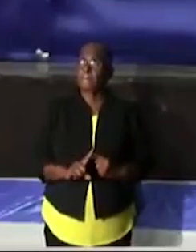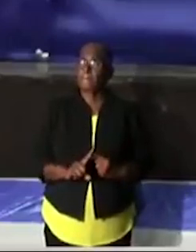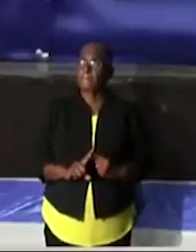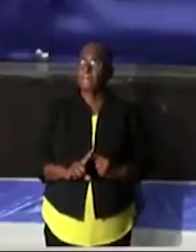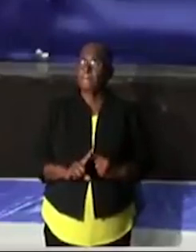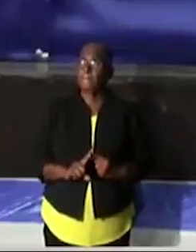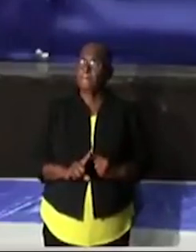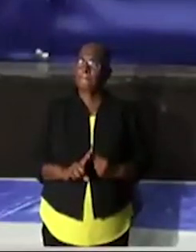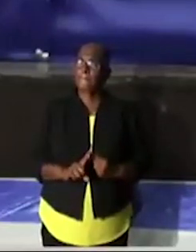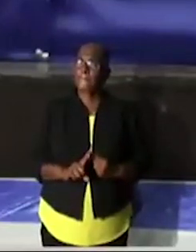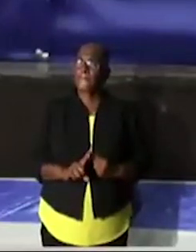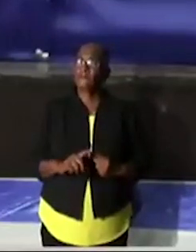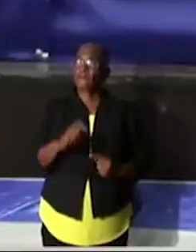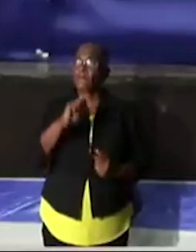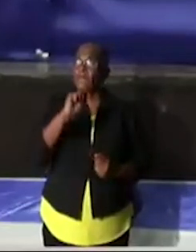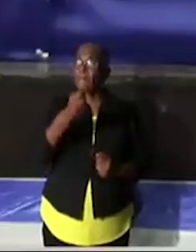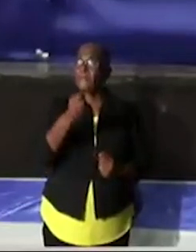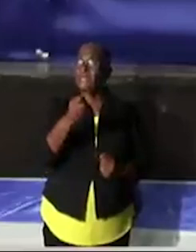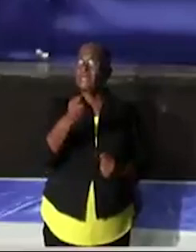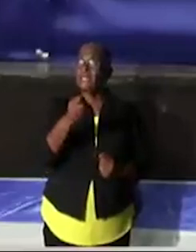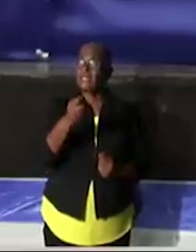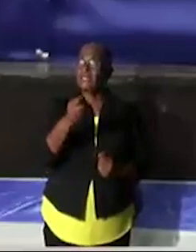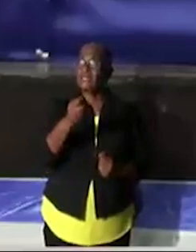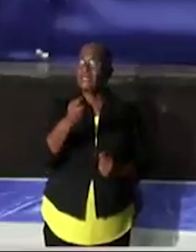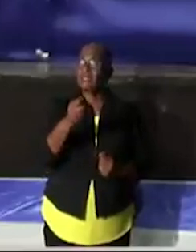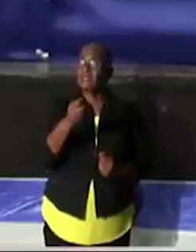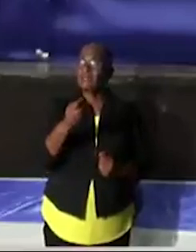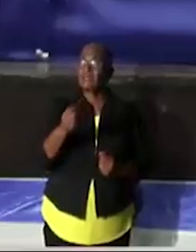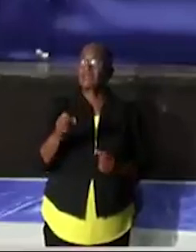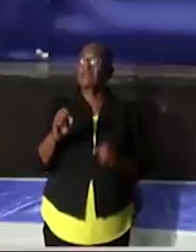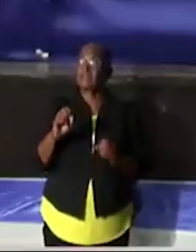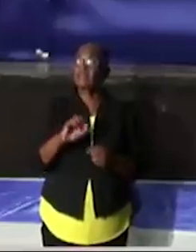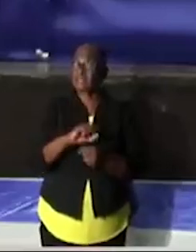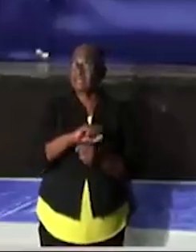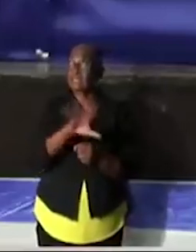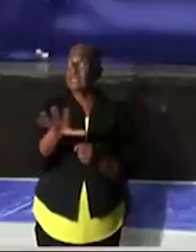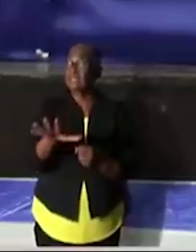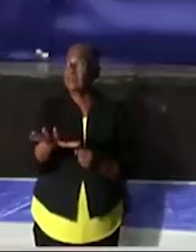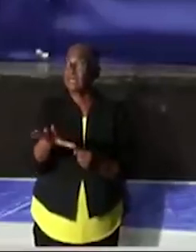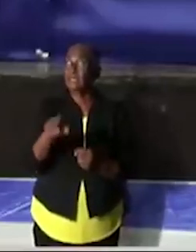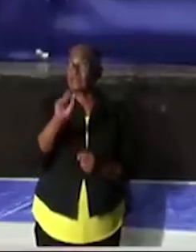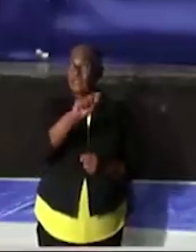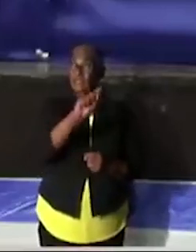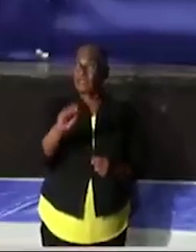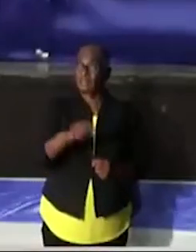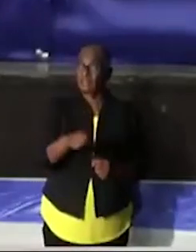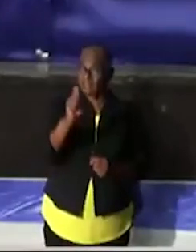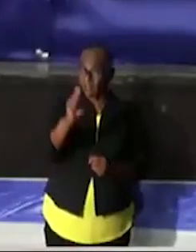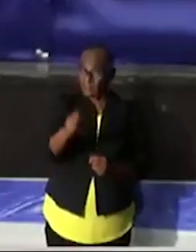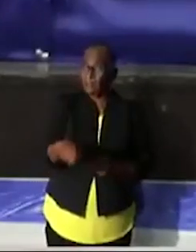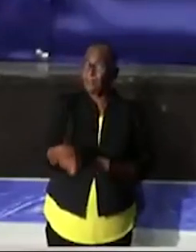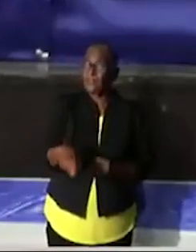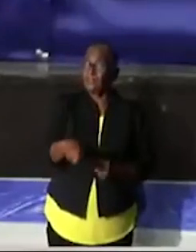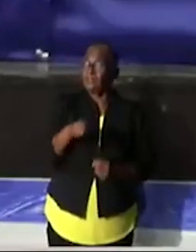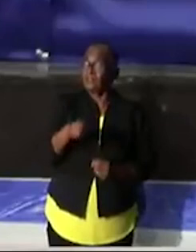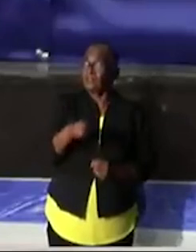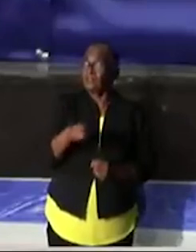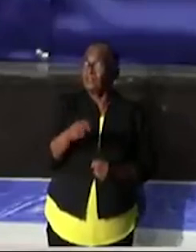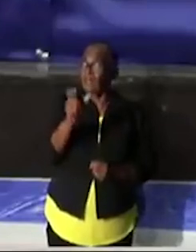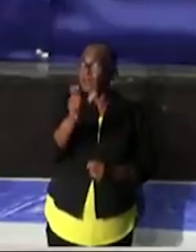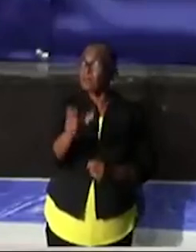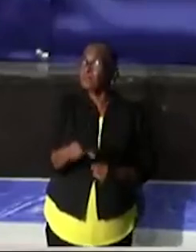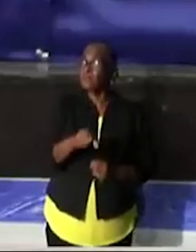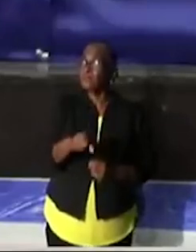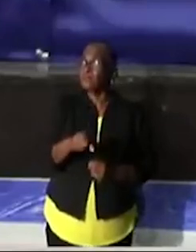van de mededeling die ik heb gedaan omtrent de besmetting via pinautomaat, laat mij dit correct stellen. En inderdaad heb